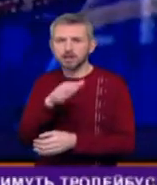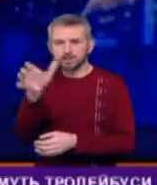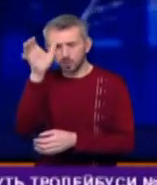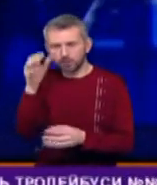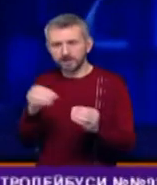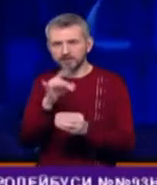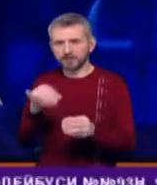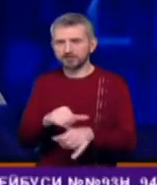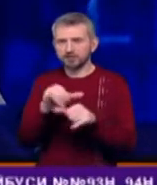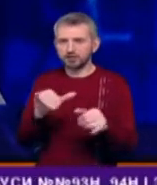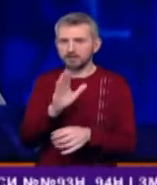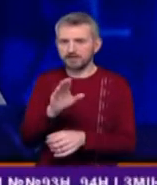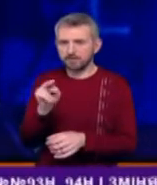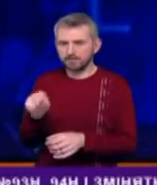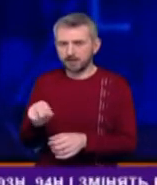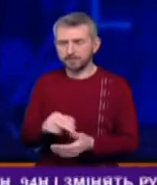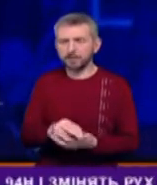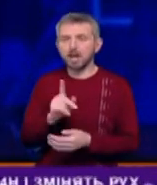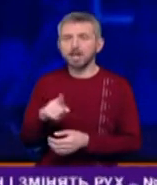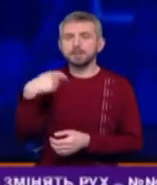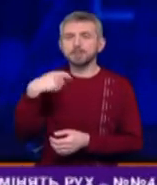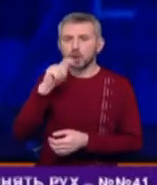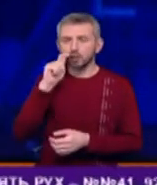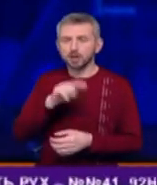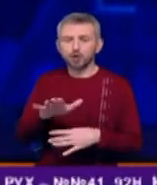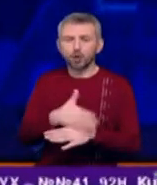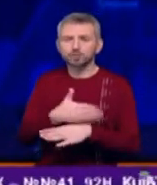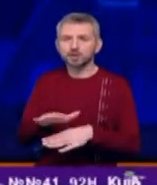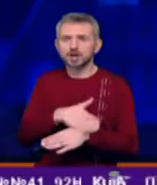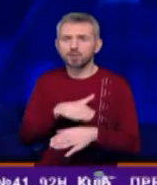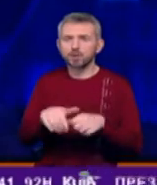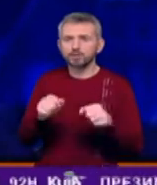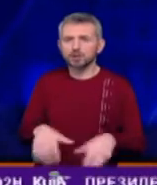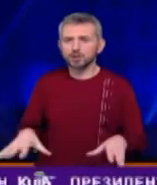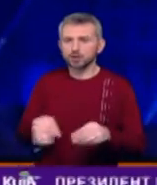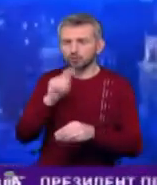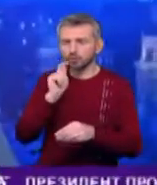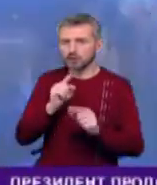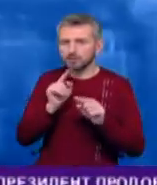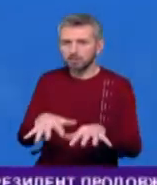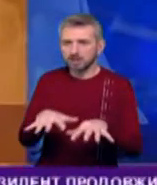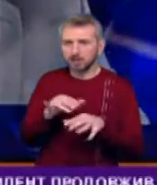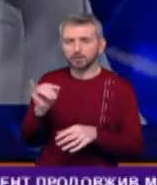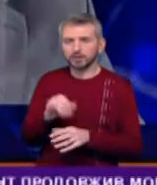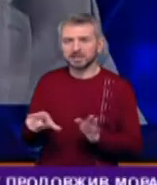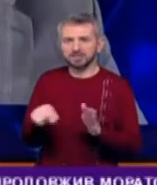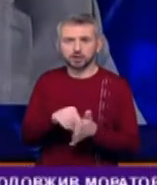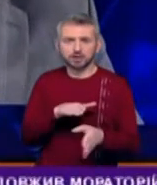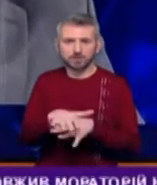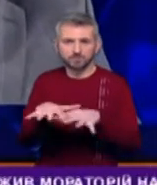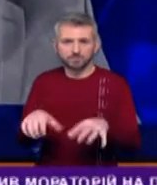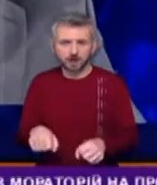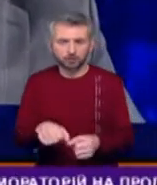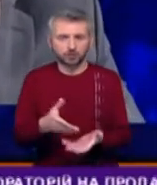ВВП. Але президент України розподіляє ці повноваження разом з українським парламентом і з виконавчою гілкою